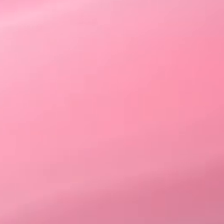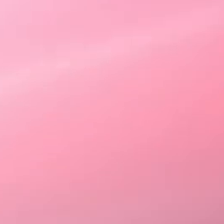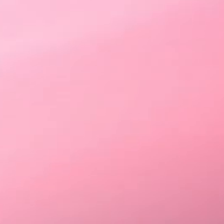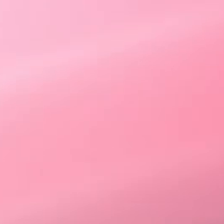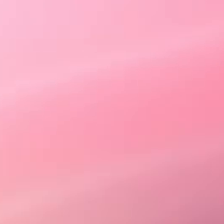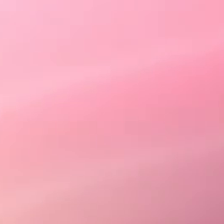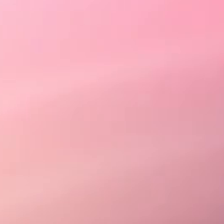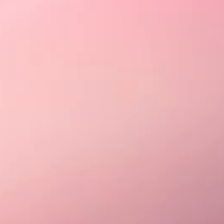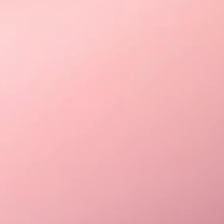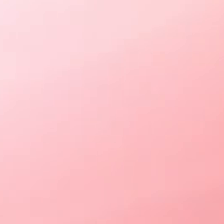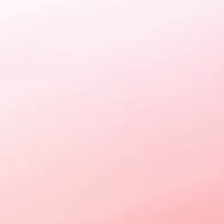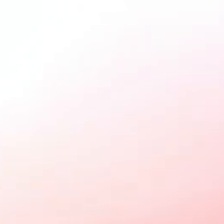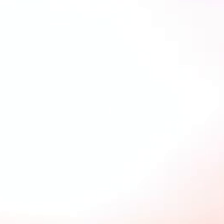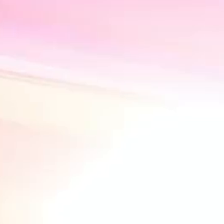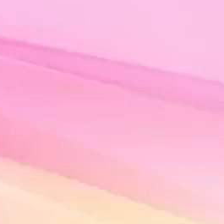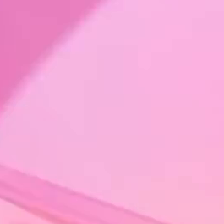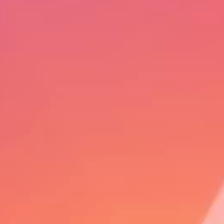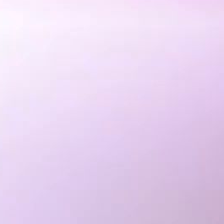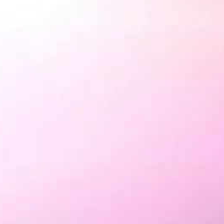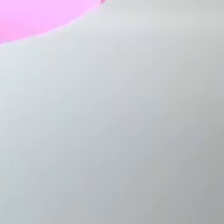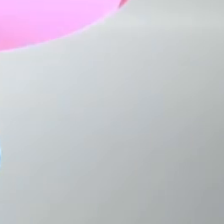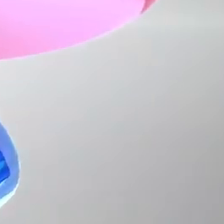Yakin percaya